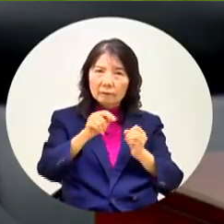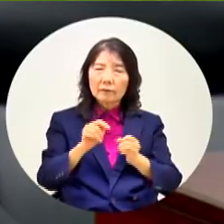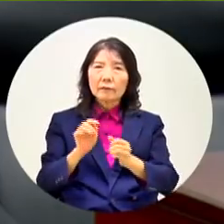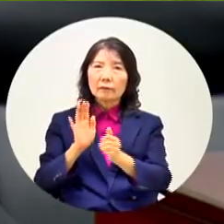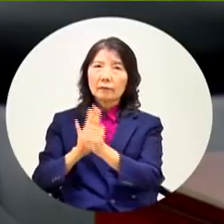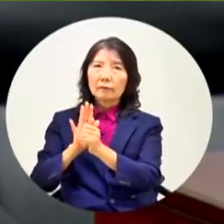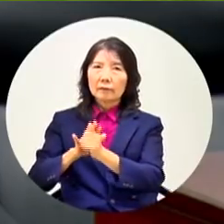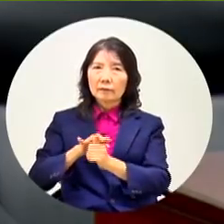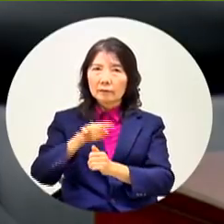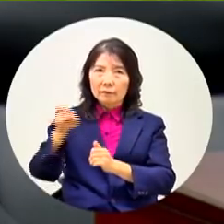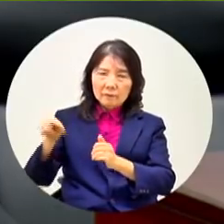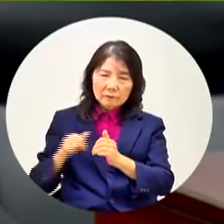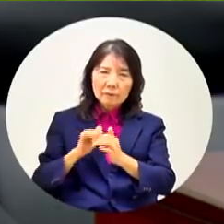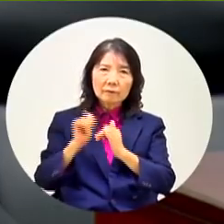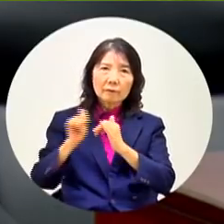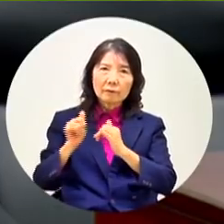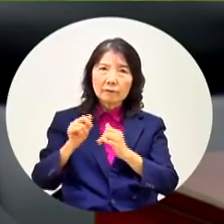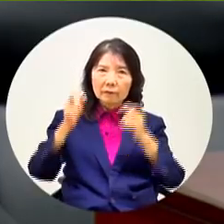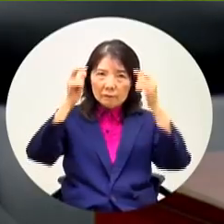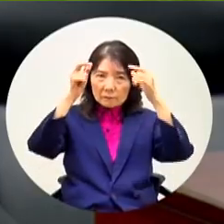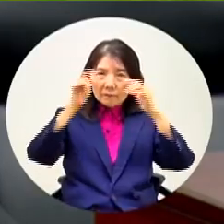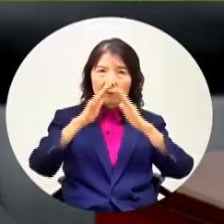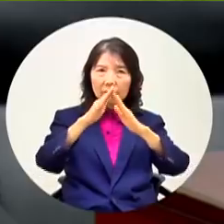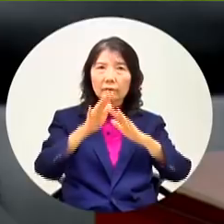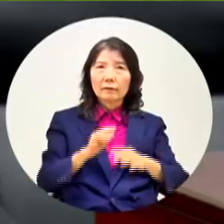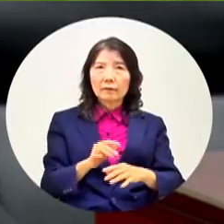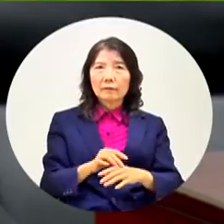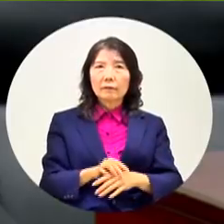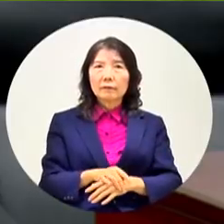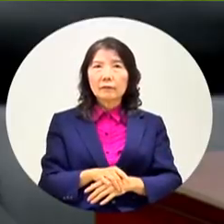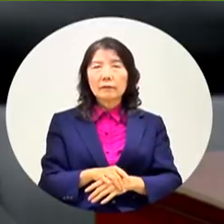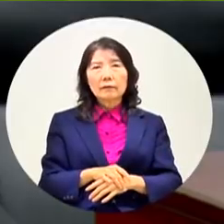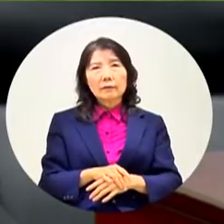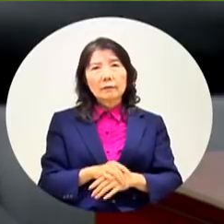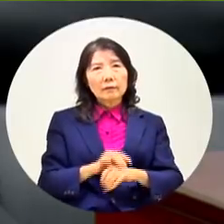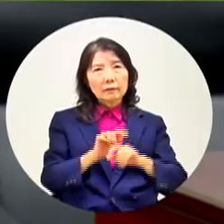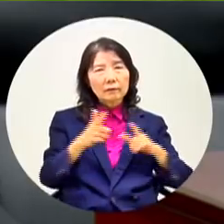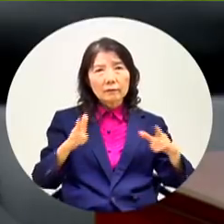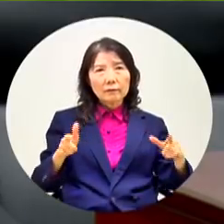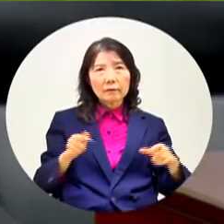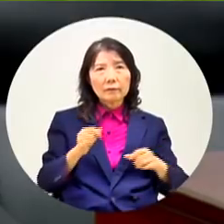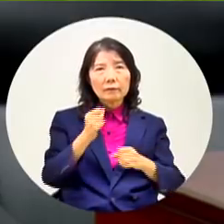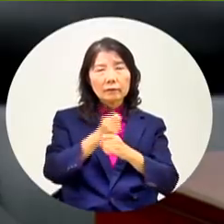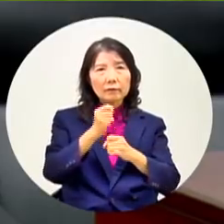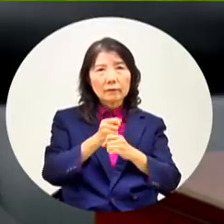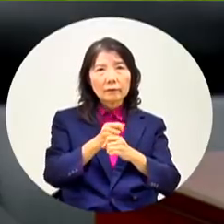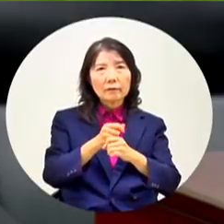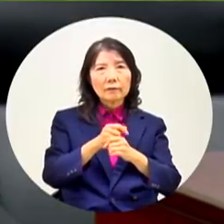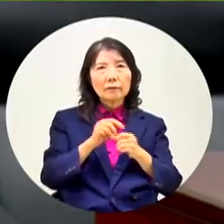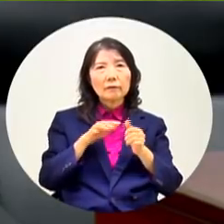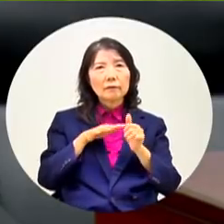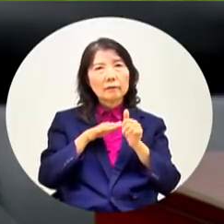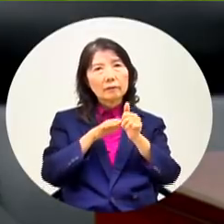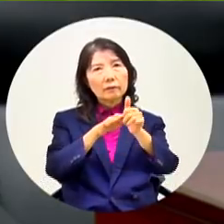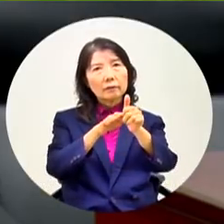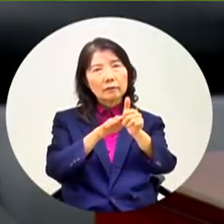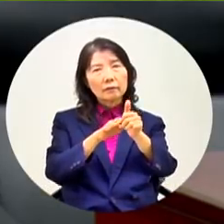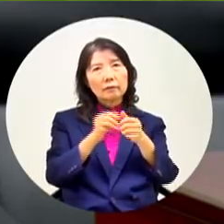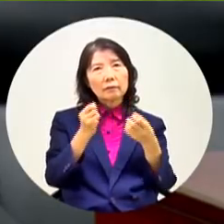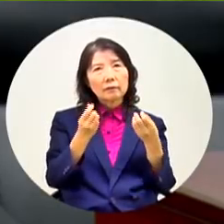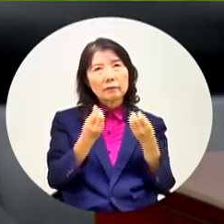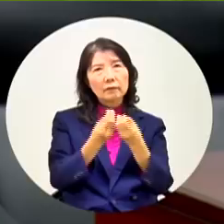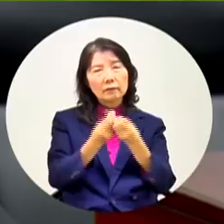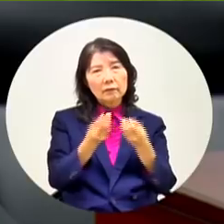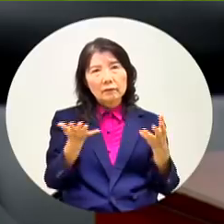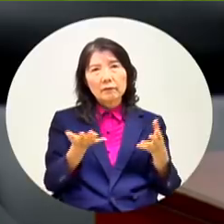大，把高雄市整个什么大方向的啊，咱这只车头要哪带领，要哪开向前